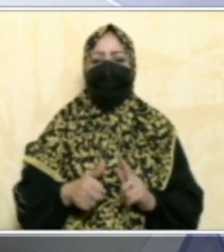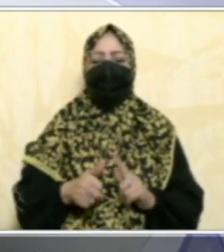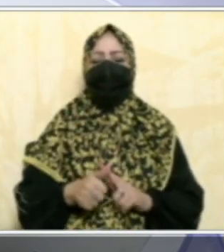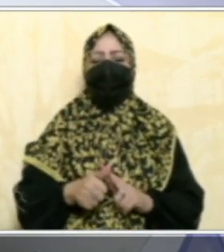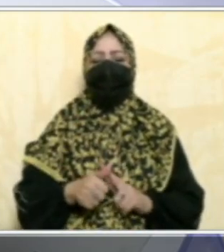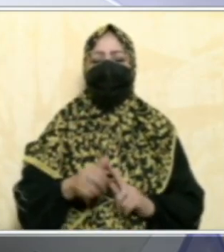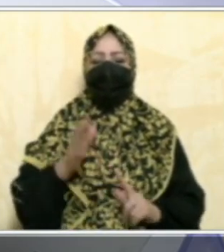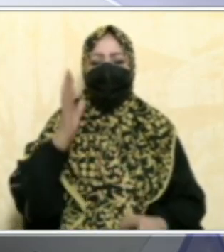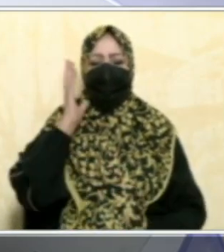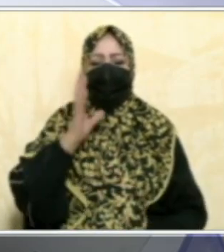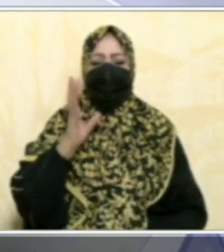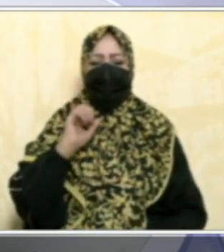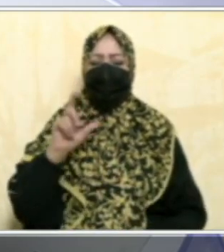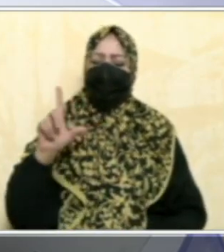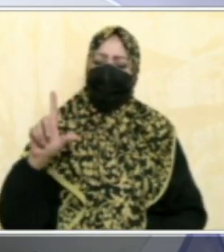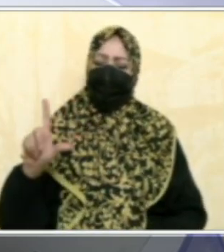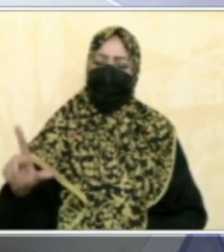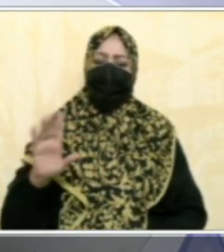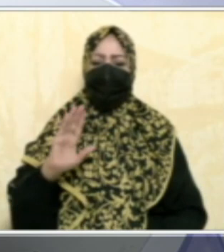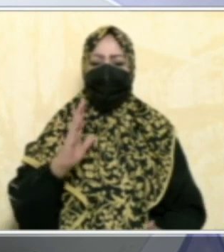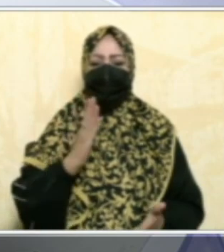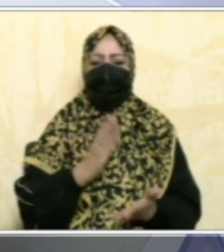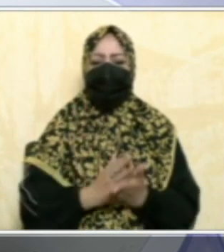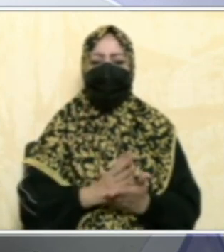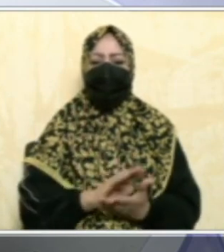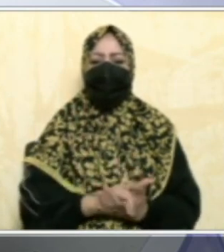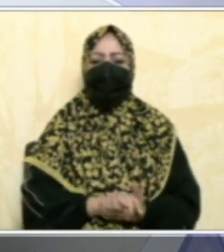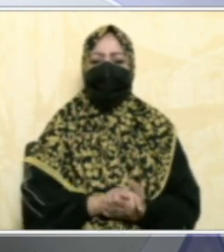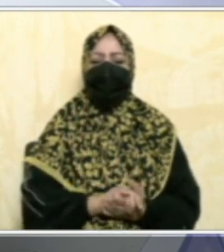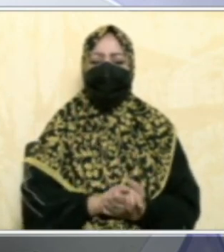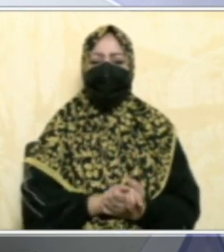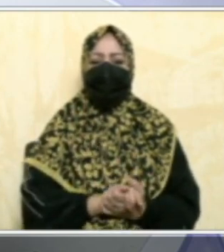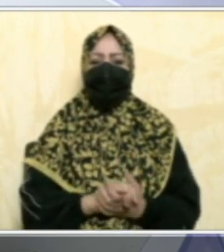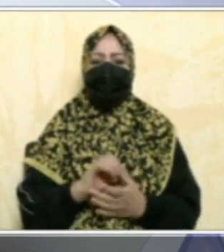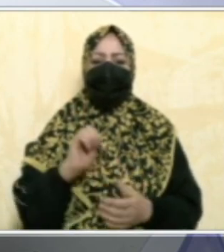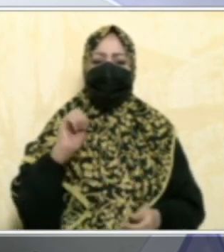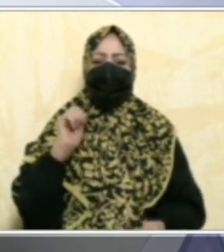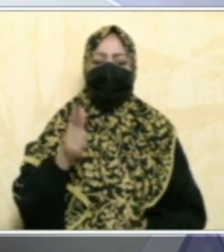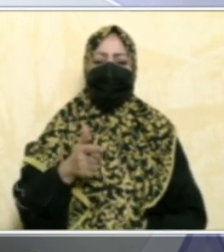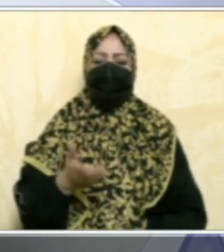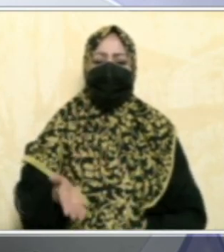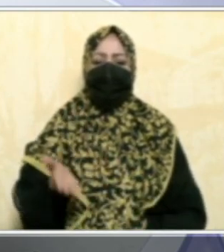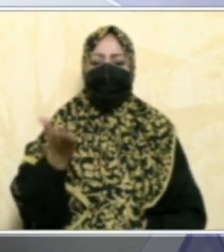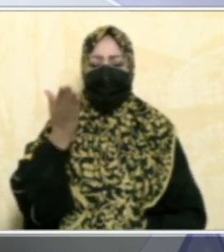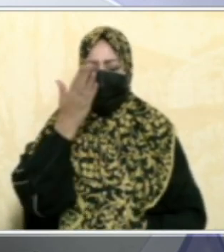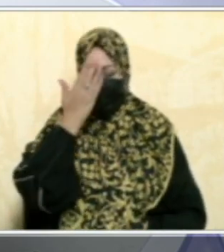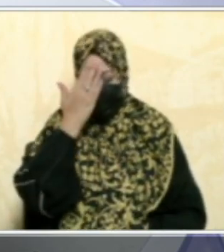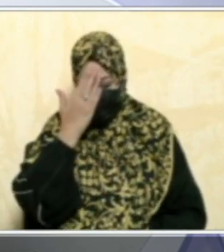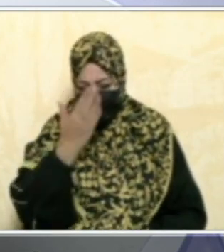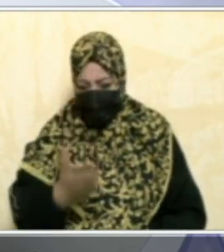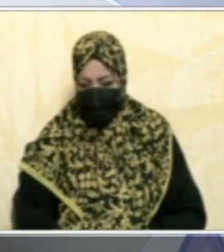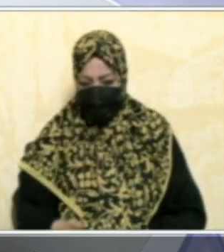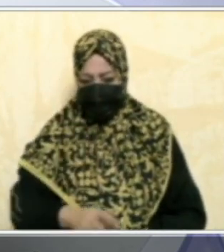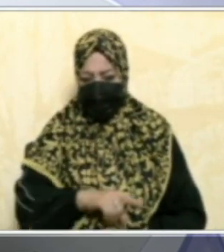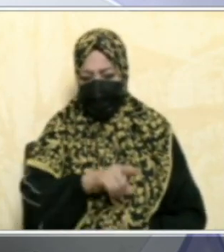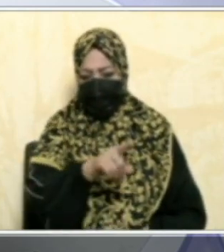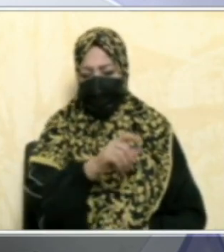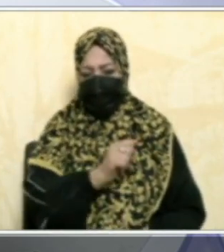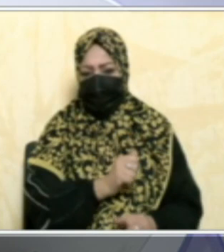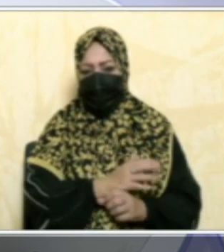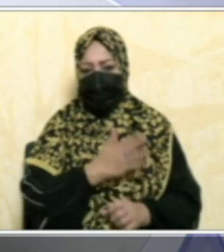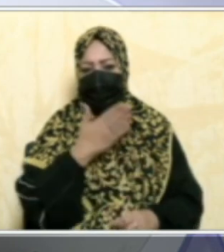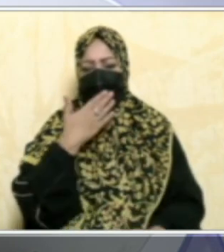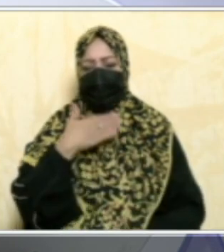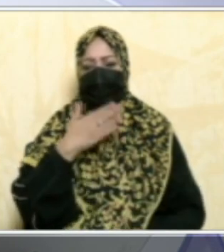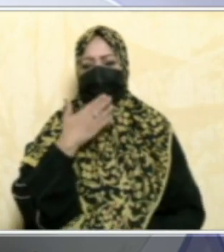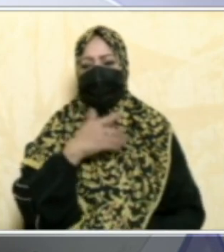الآن. بعد ما قام الأخ فتحي سجد الإمام للسهو، يجب على الأخ فتحي